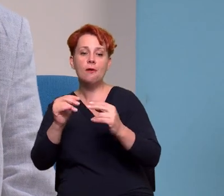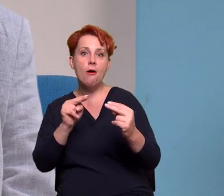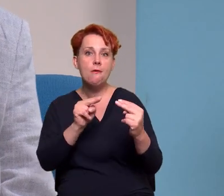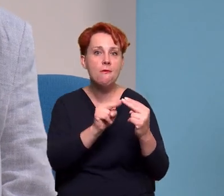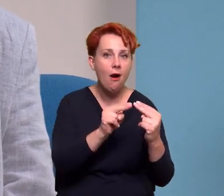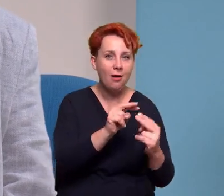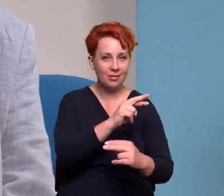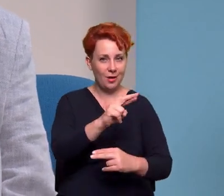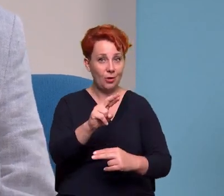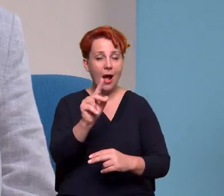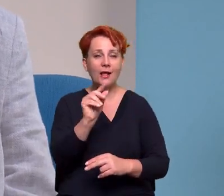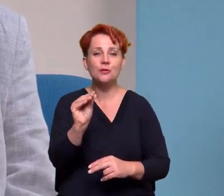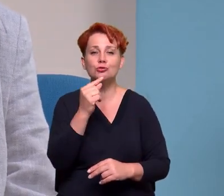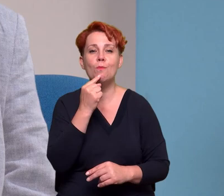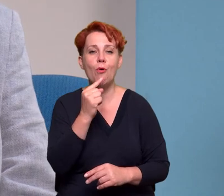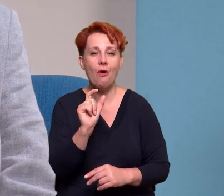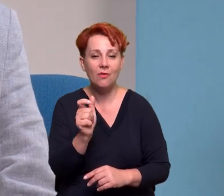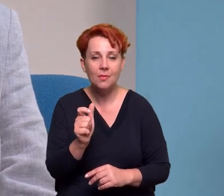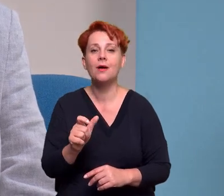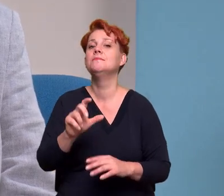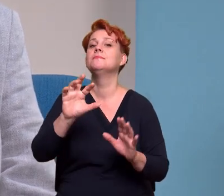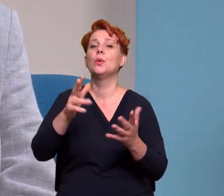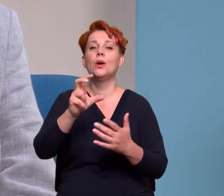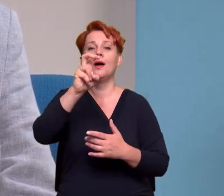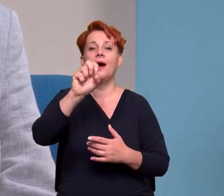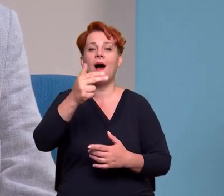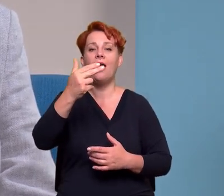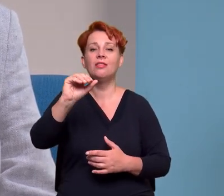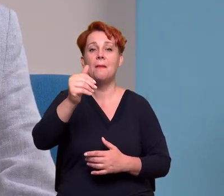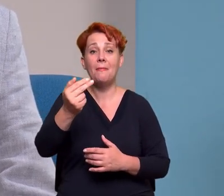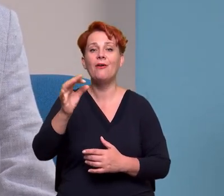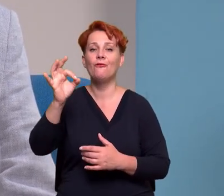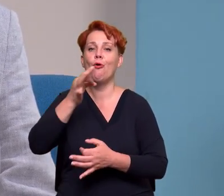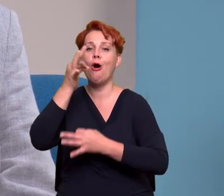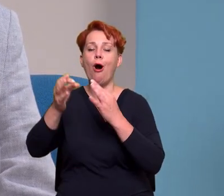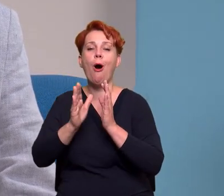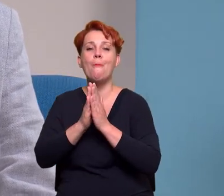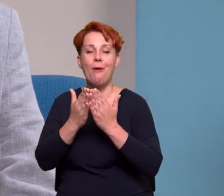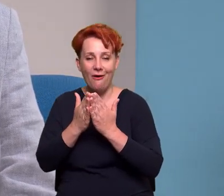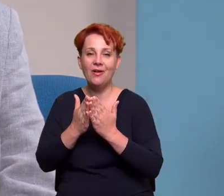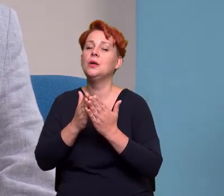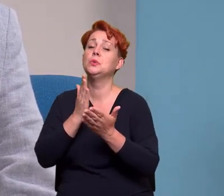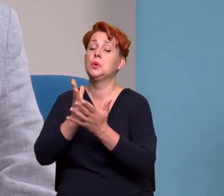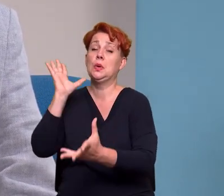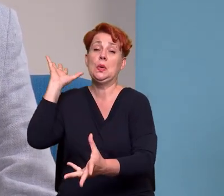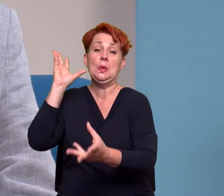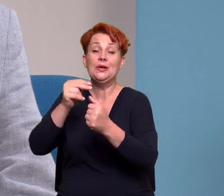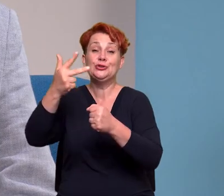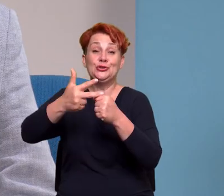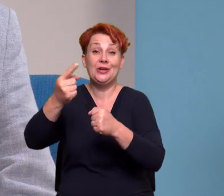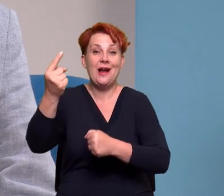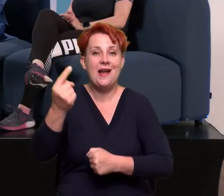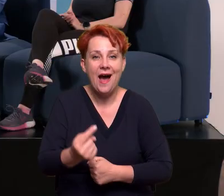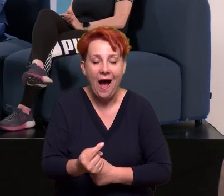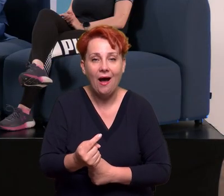rzeczami. Ja powiem tylko jedno słowo. Hahnemann to powieść, która ma już prawie 30 lat i